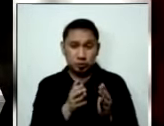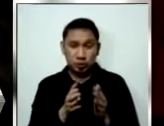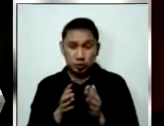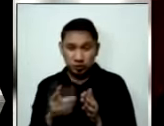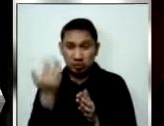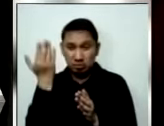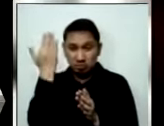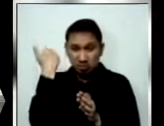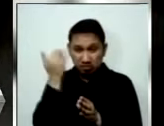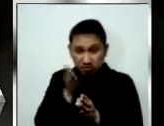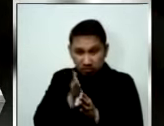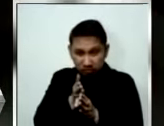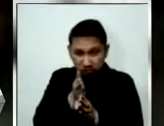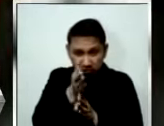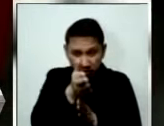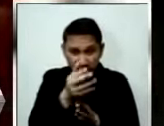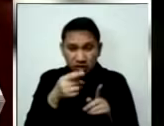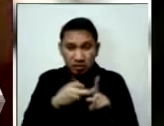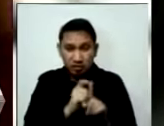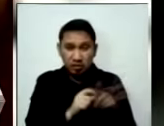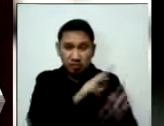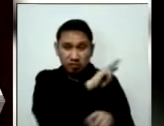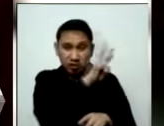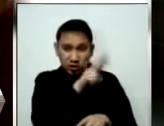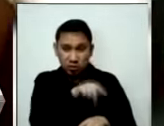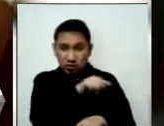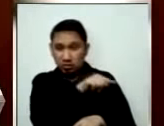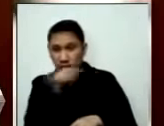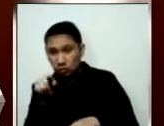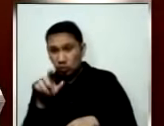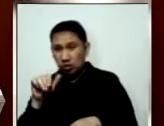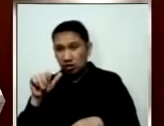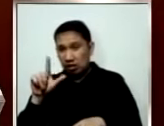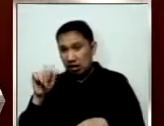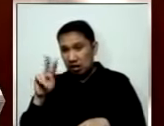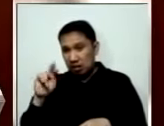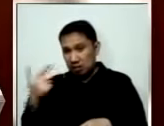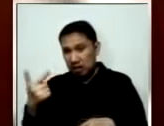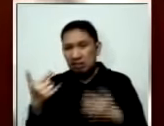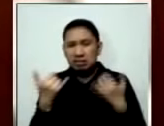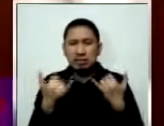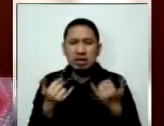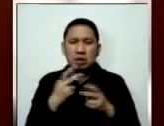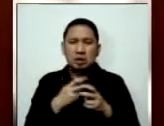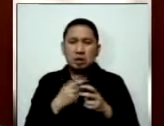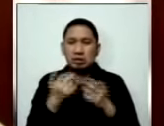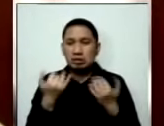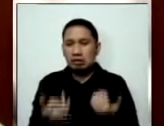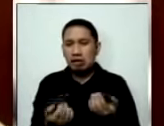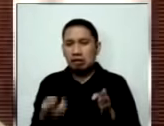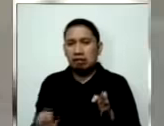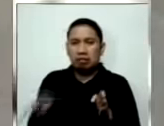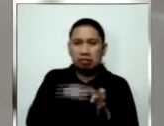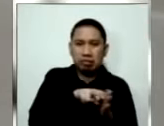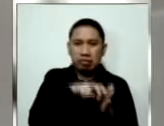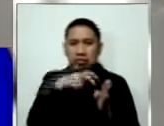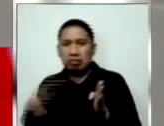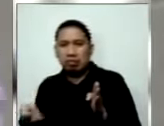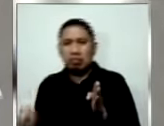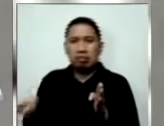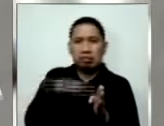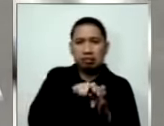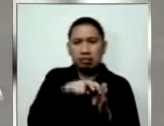Mang Clemente mula Valenzuela hanggang Alabang, pahirapan ngayon. Bali, tatlong sakay na po ngayon. Medyo matagal lang po talaga sa biyahe. Pero sa